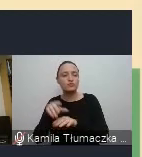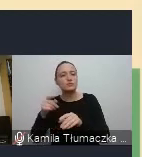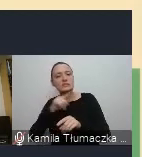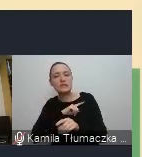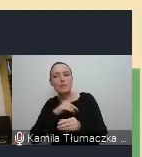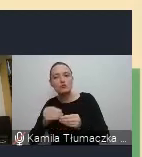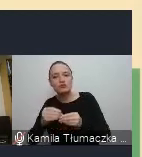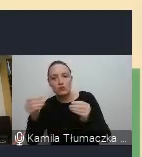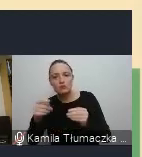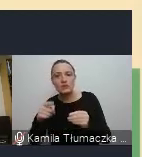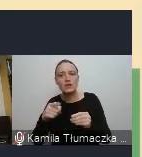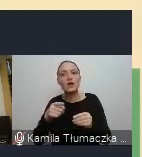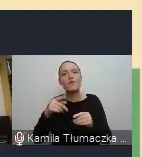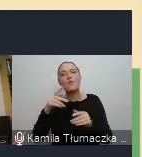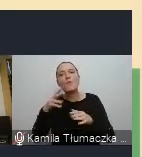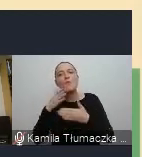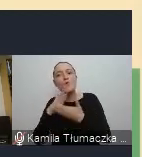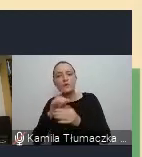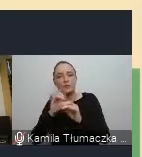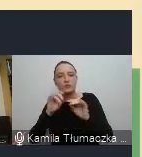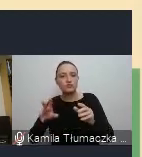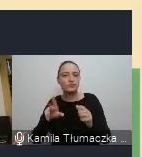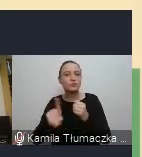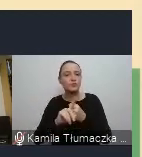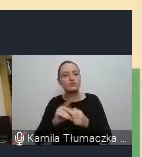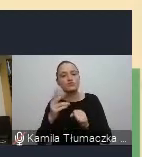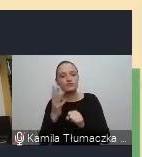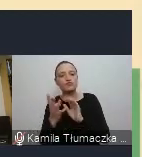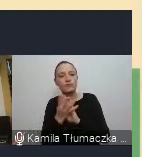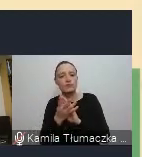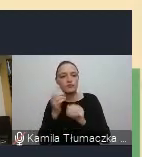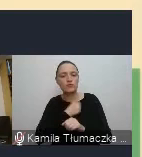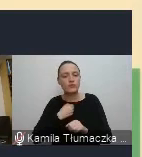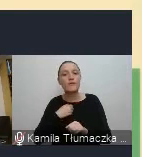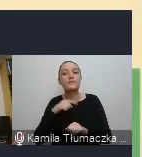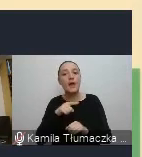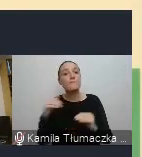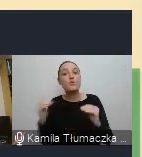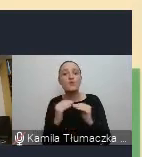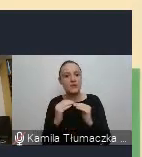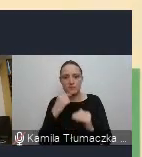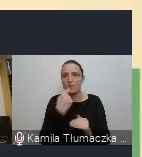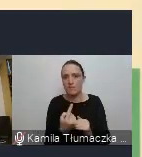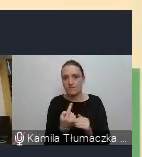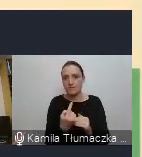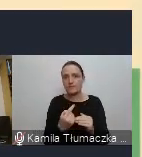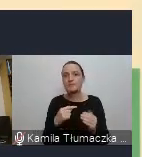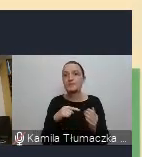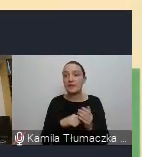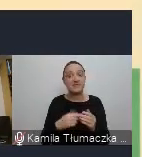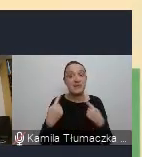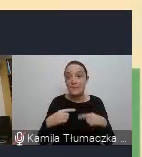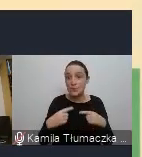numer 19 w Warszawie. I tak powiem Państwu dla porównania, jak kiedy nie było